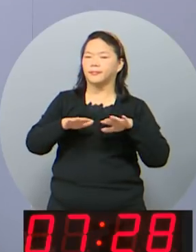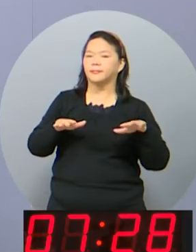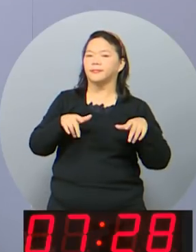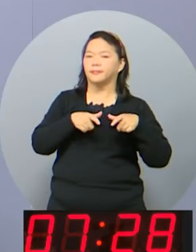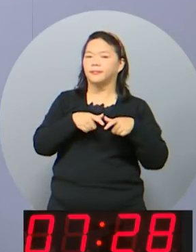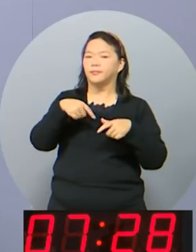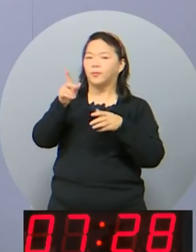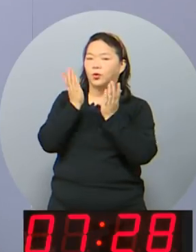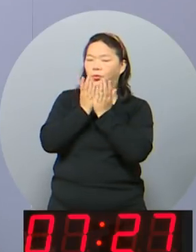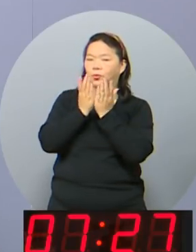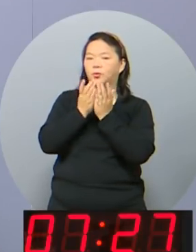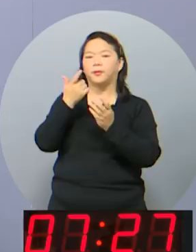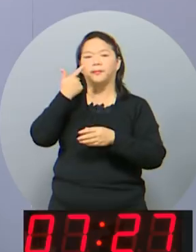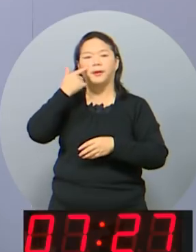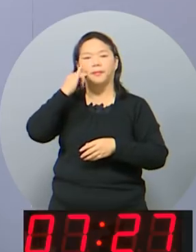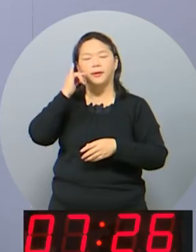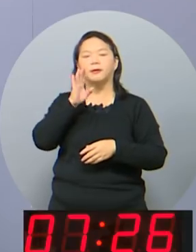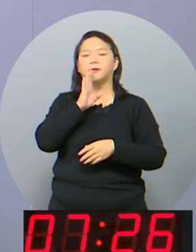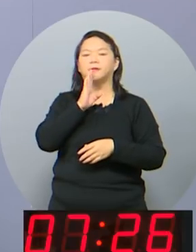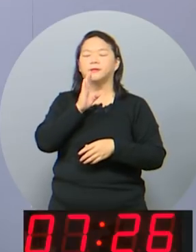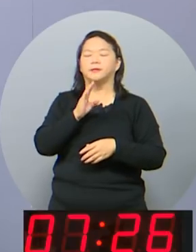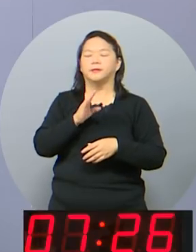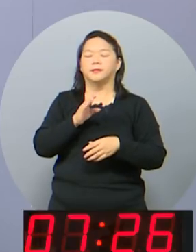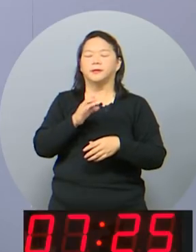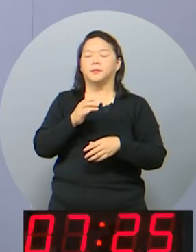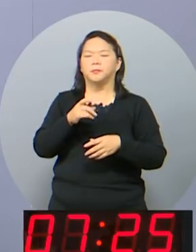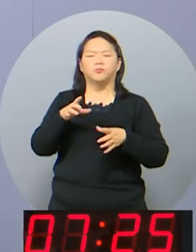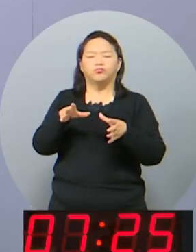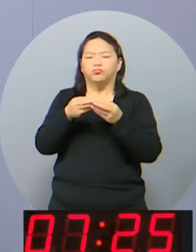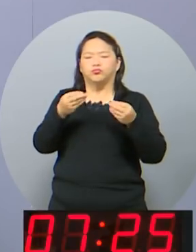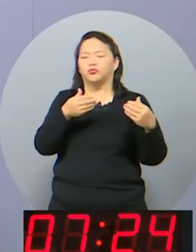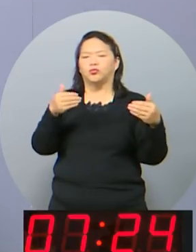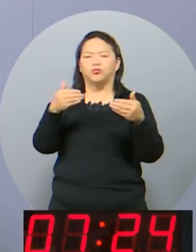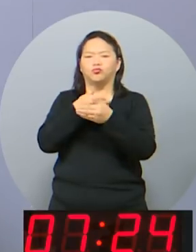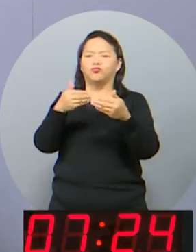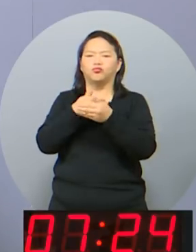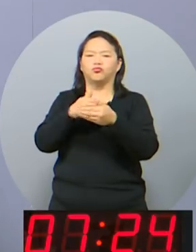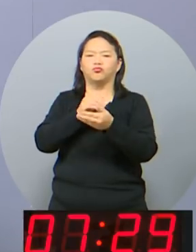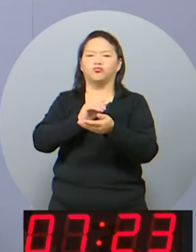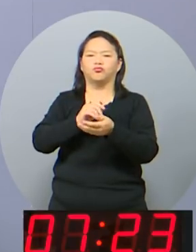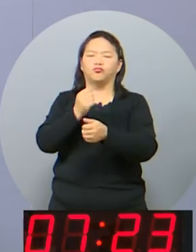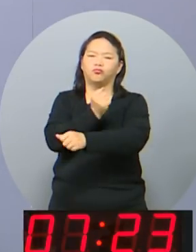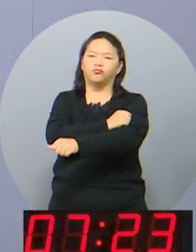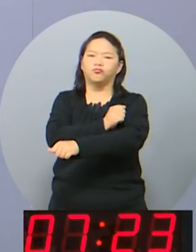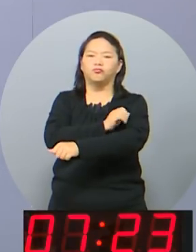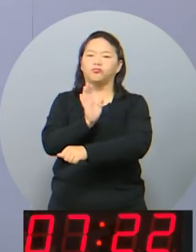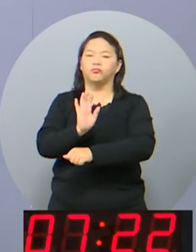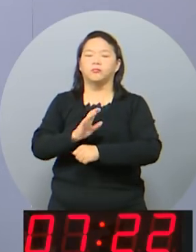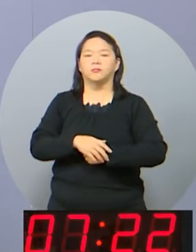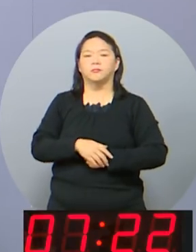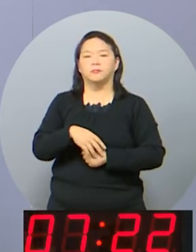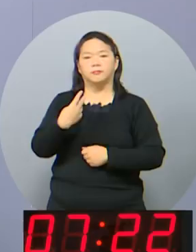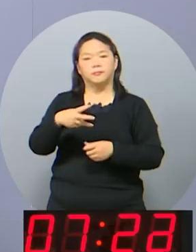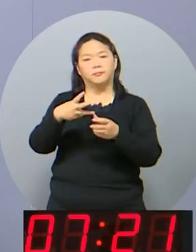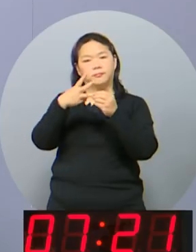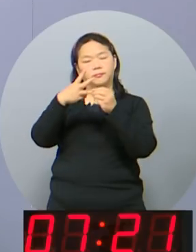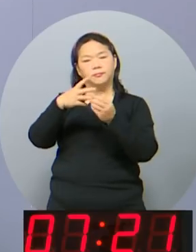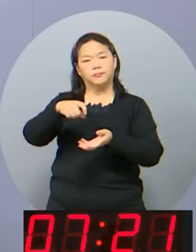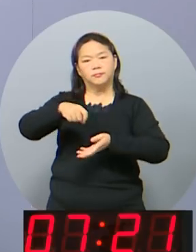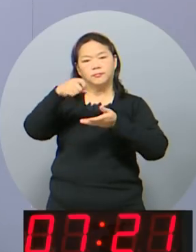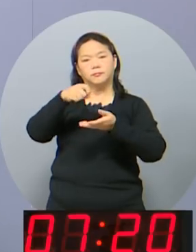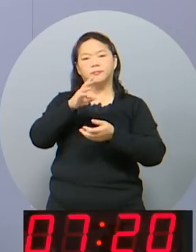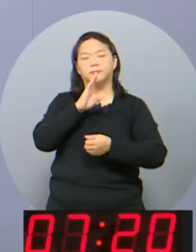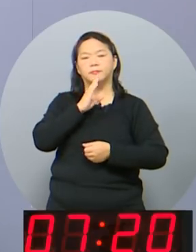学，让我们的家长可以不用舟车劳顿。那第三个要跟大家谈的就是我们的这